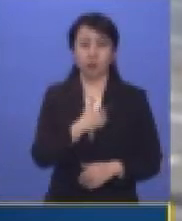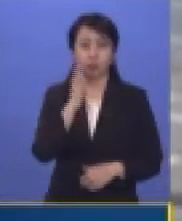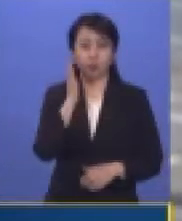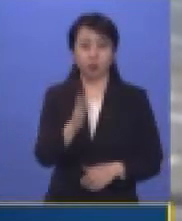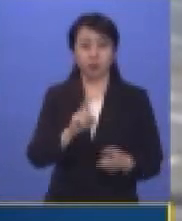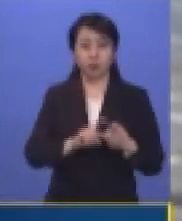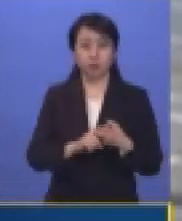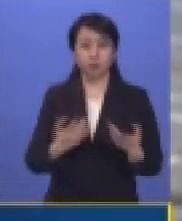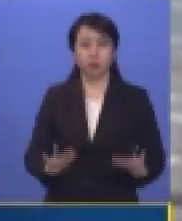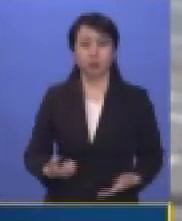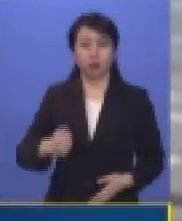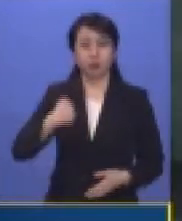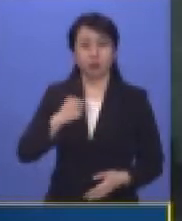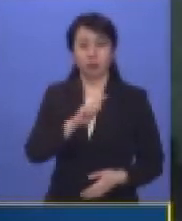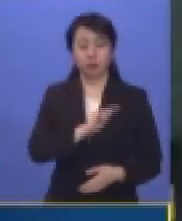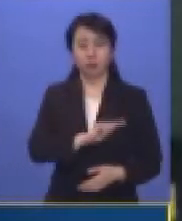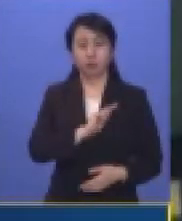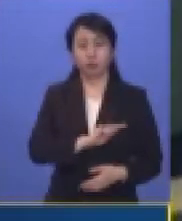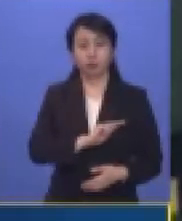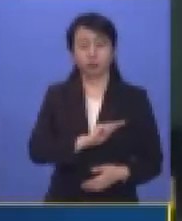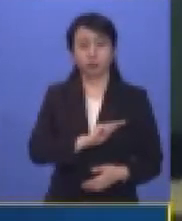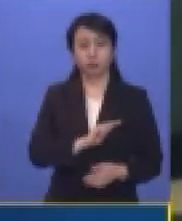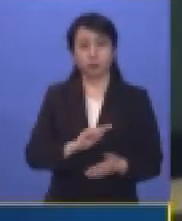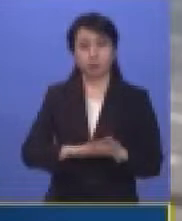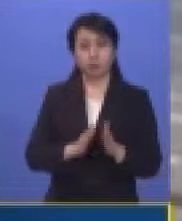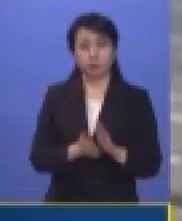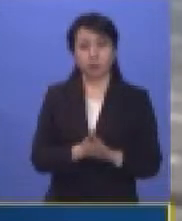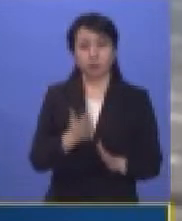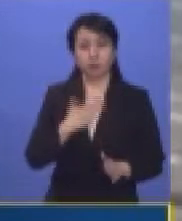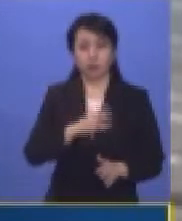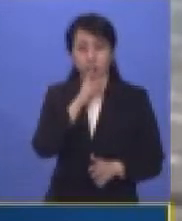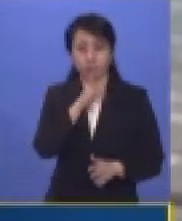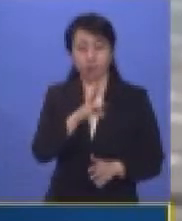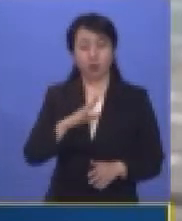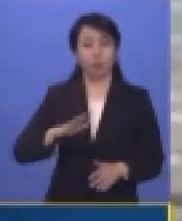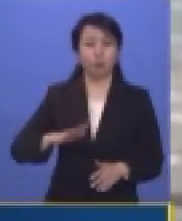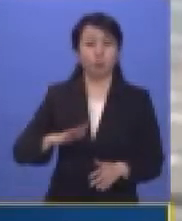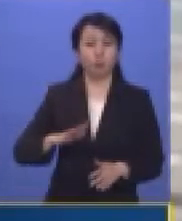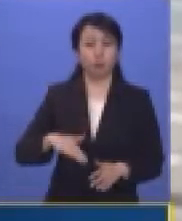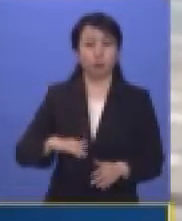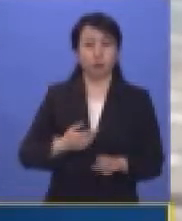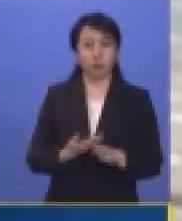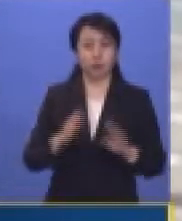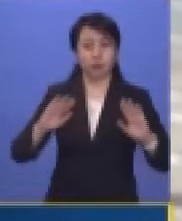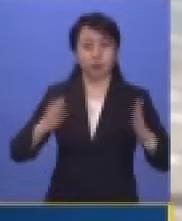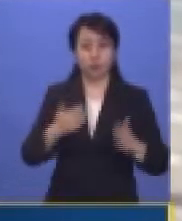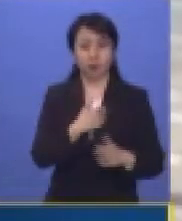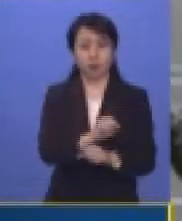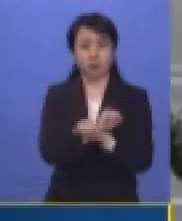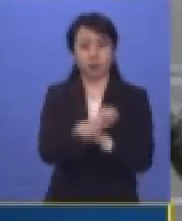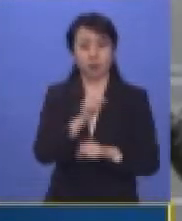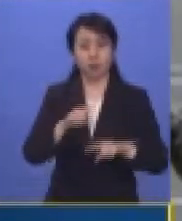взять свою жизнь с военной деятельностью, то есть отслужить, работать по контракту. Стабильная зарплата, и вот после недавних событий хотелось бы защищать свою